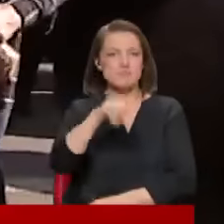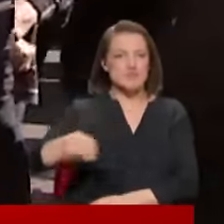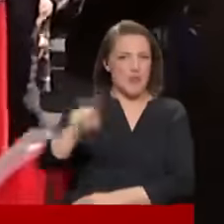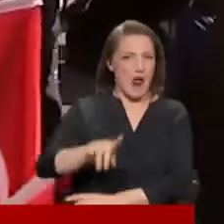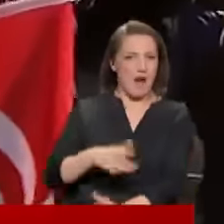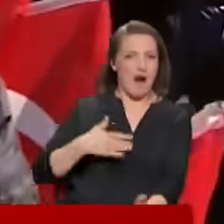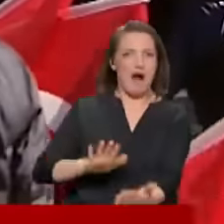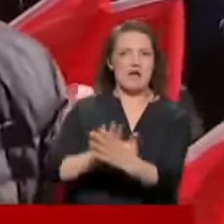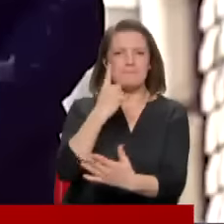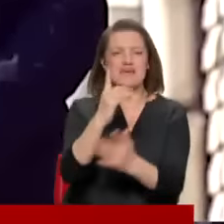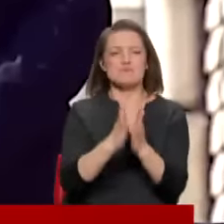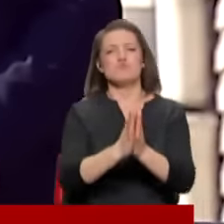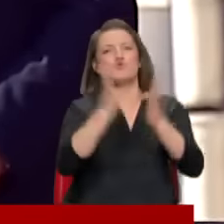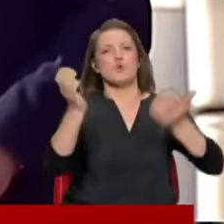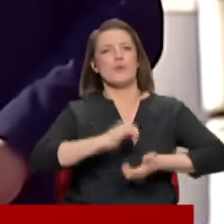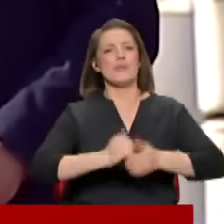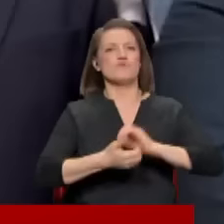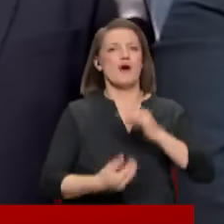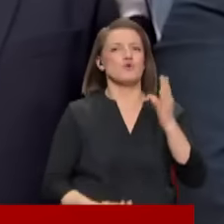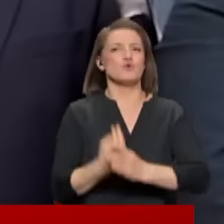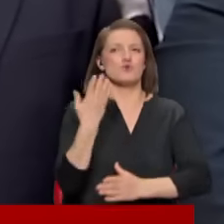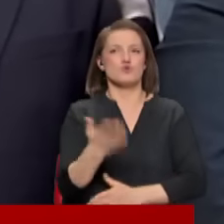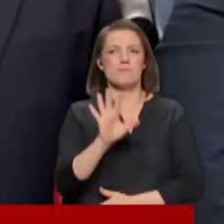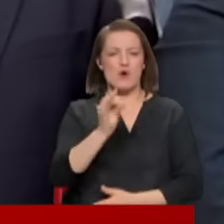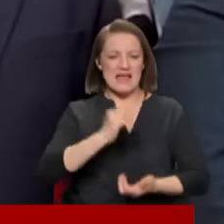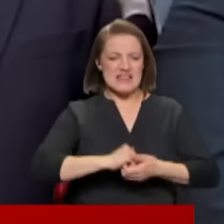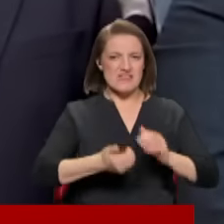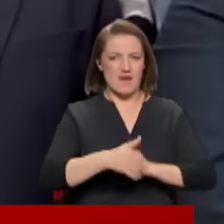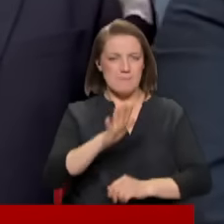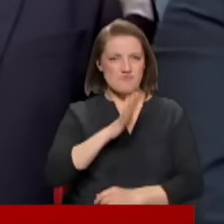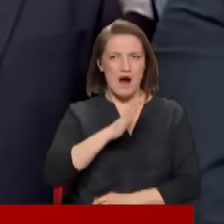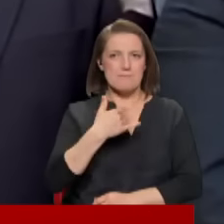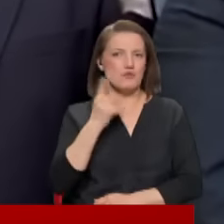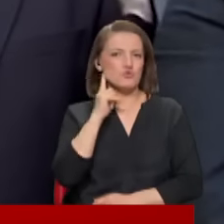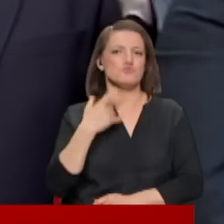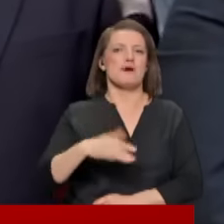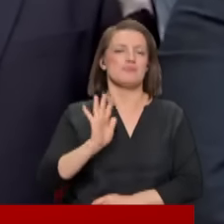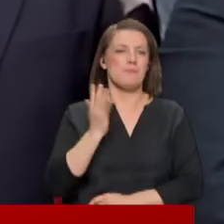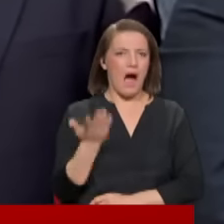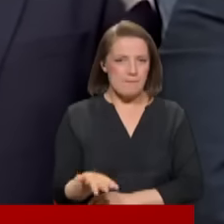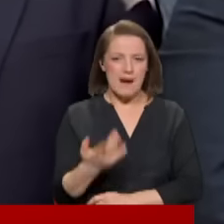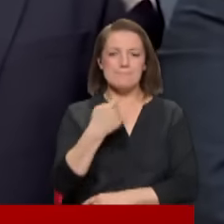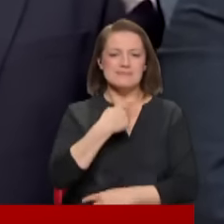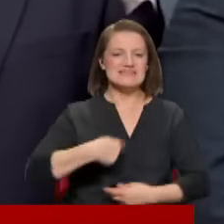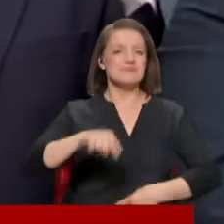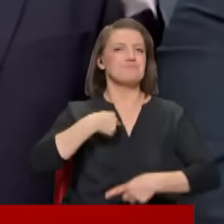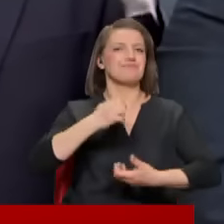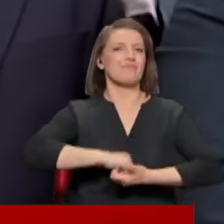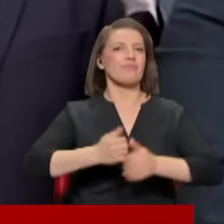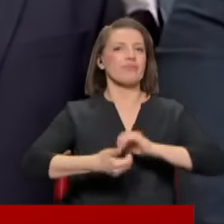karşı bir büyük ittifak kuruyoruz. Böyle bir ittifak mı var? Ben duymadım doğrusu ama bizim